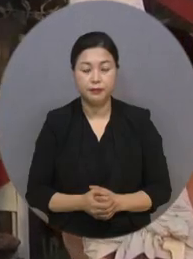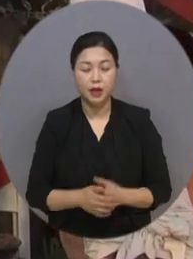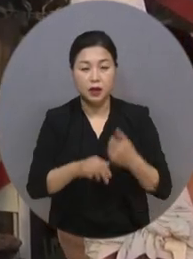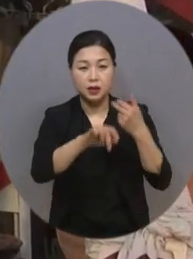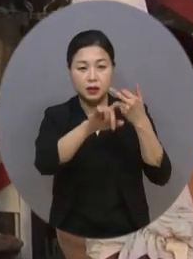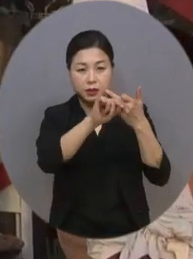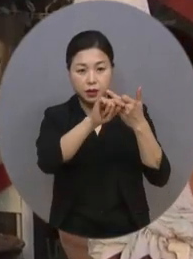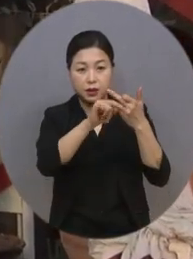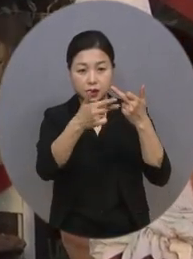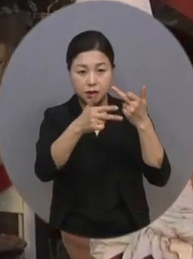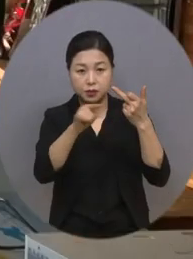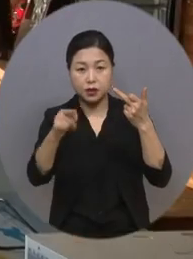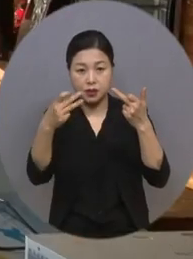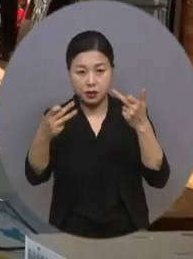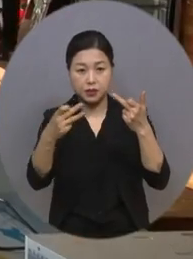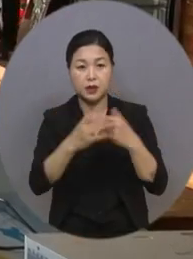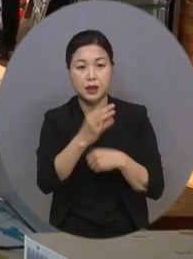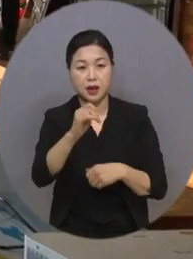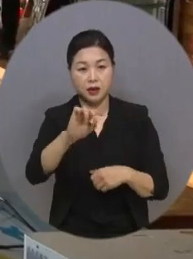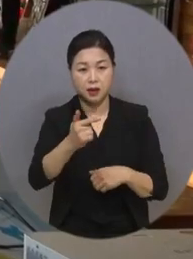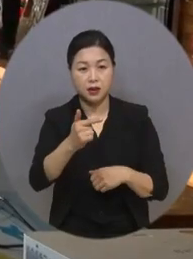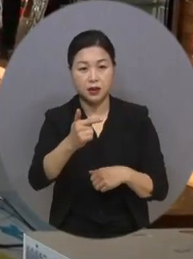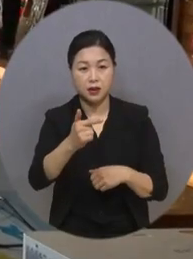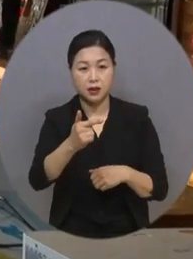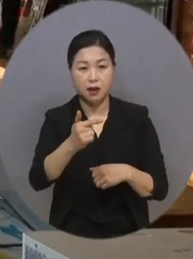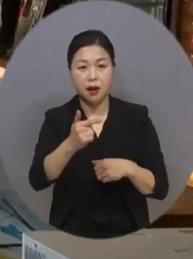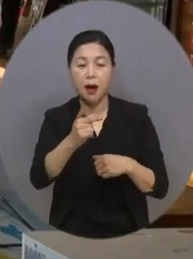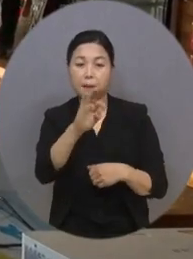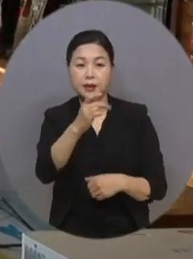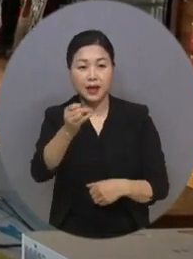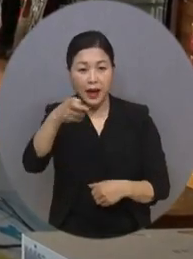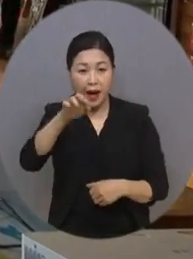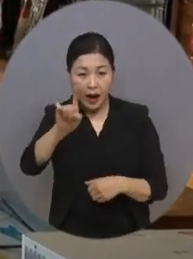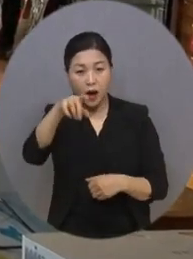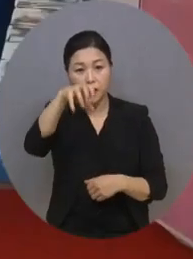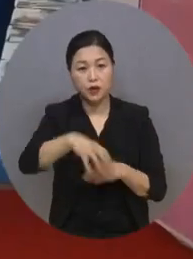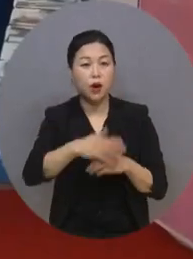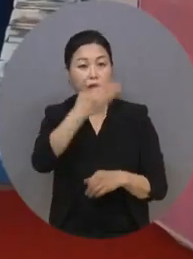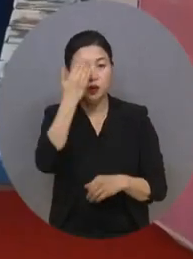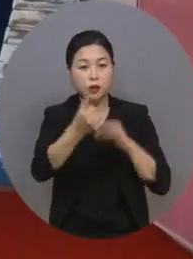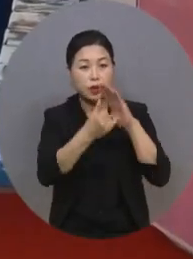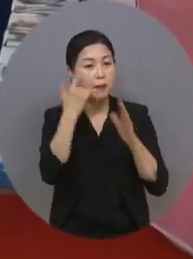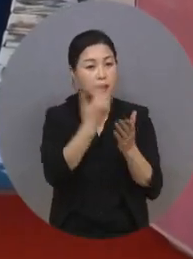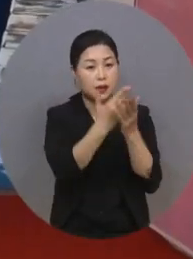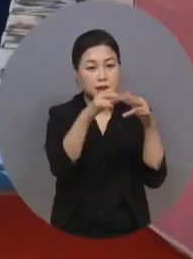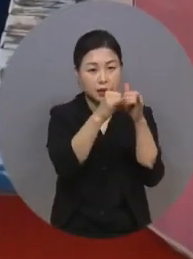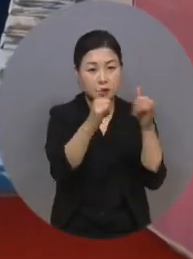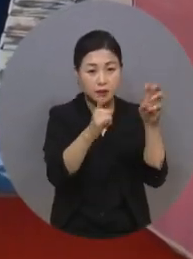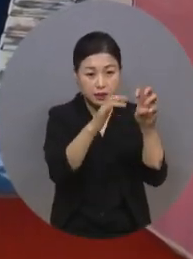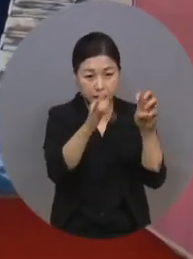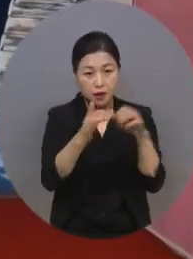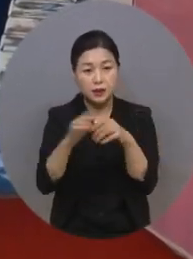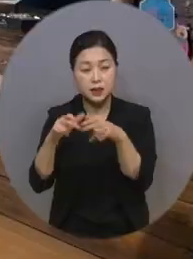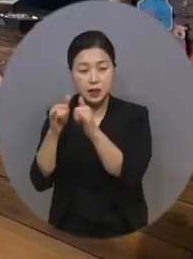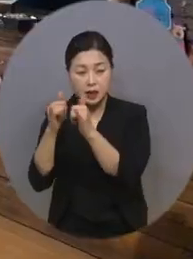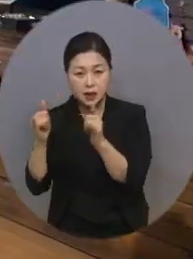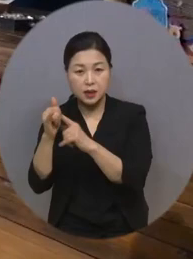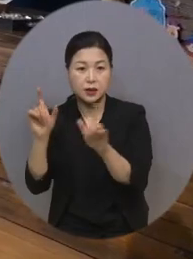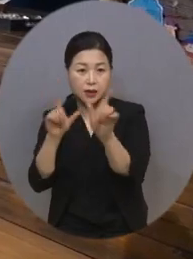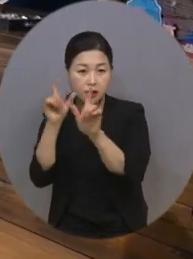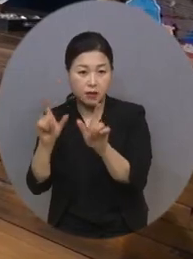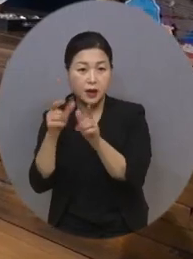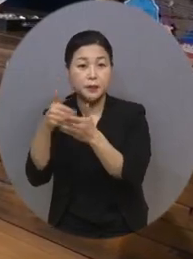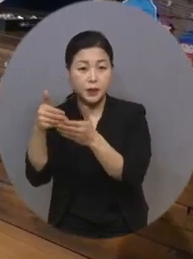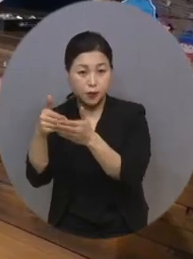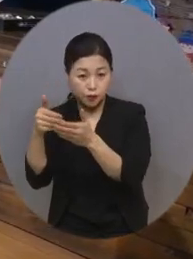7일부터 13일까지 아산시 갤러리 브레아에서 청소년 발달장애인 30명과 장애인 생활문화 활성화 미술 행사의 미술